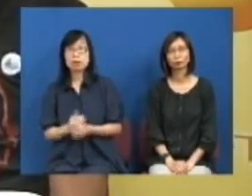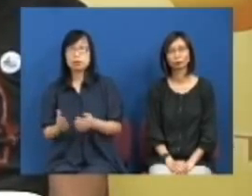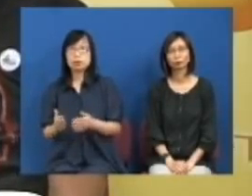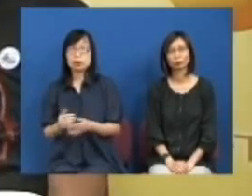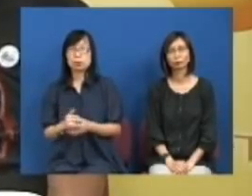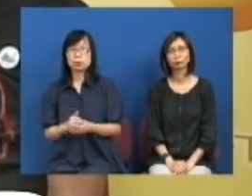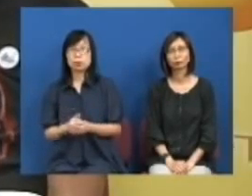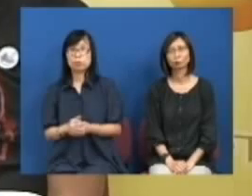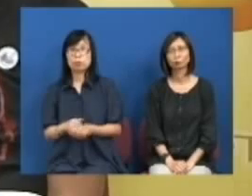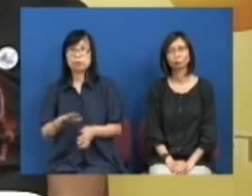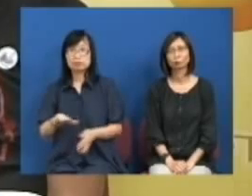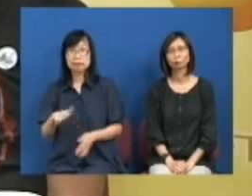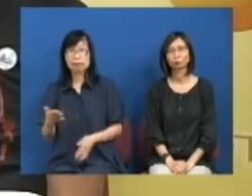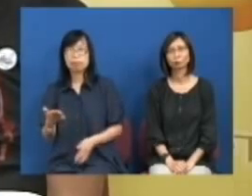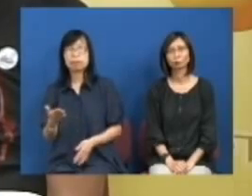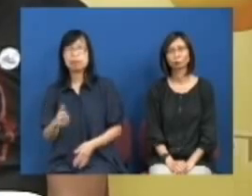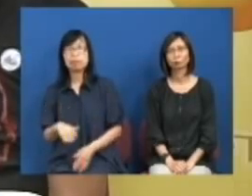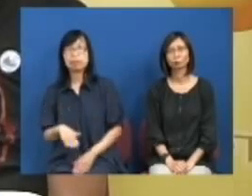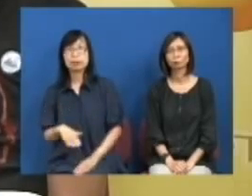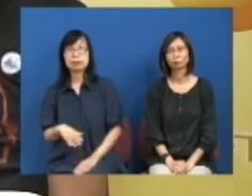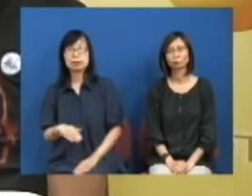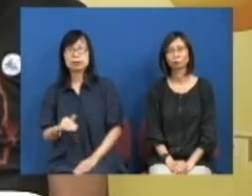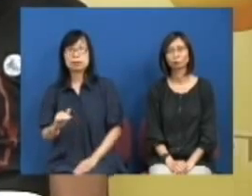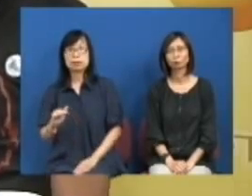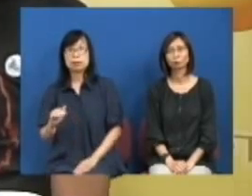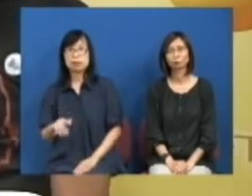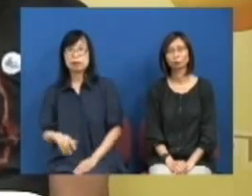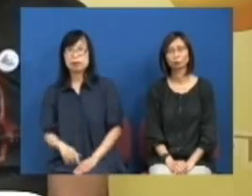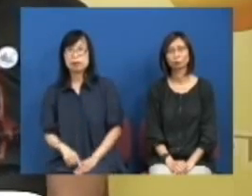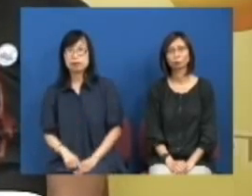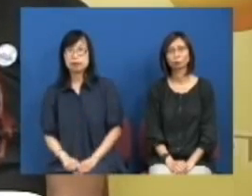值。不過就係、是可能係由